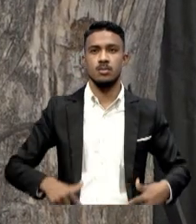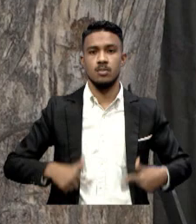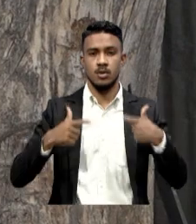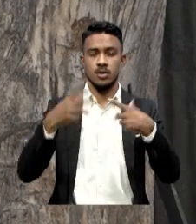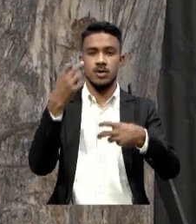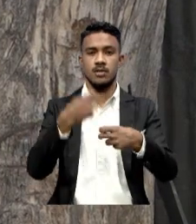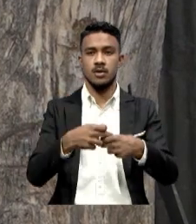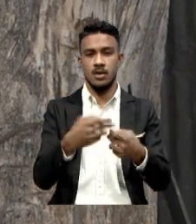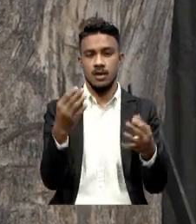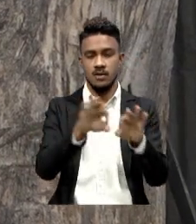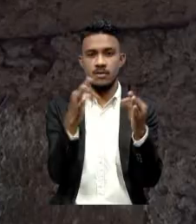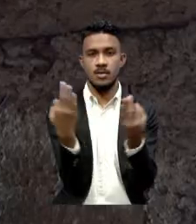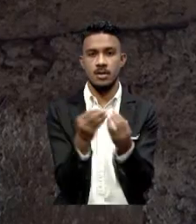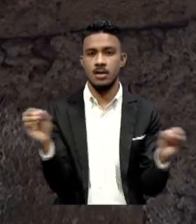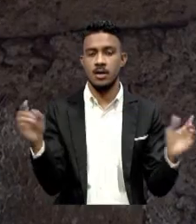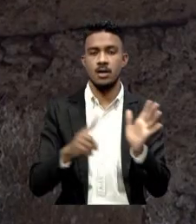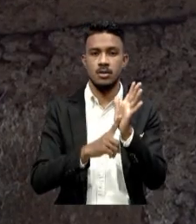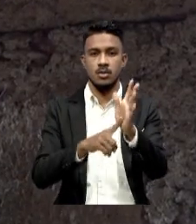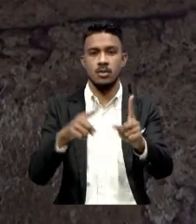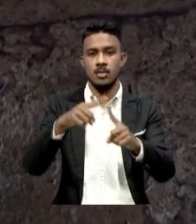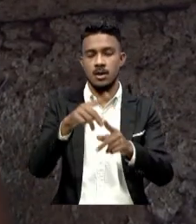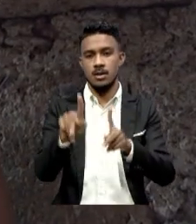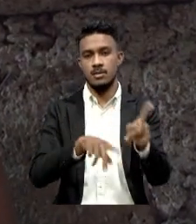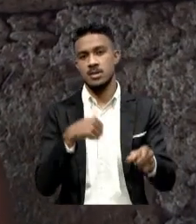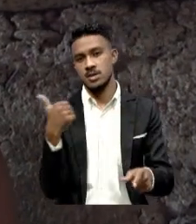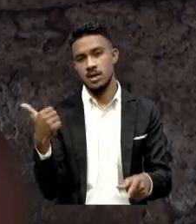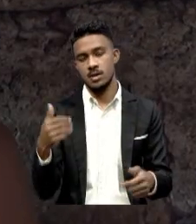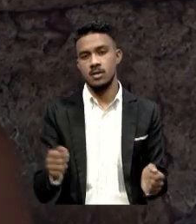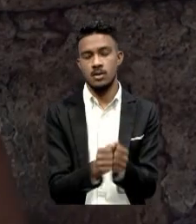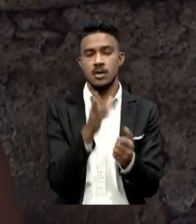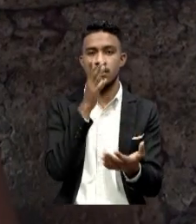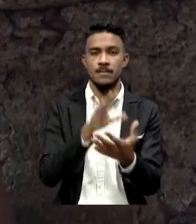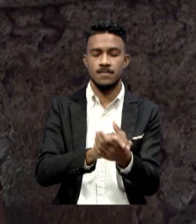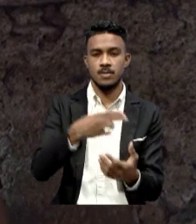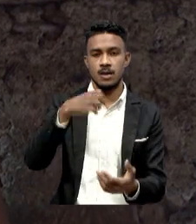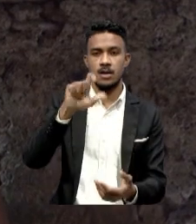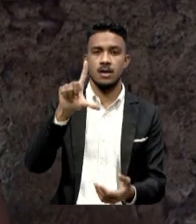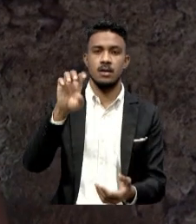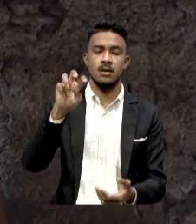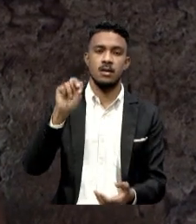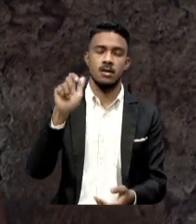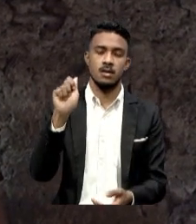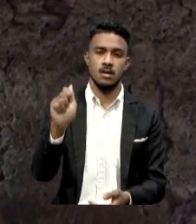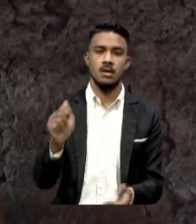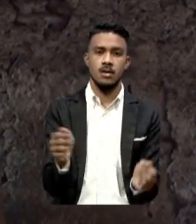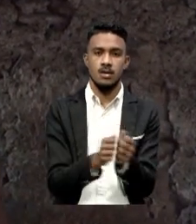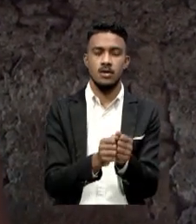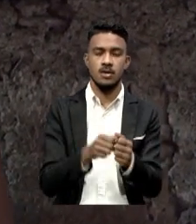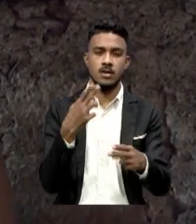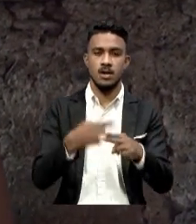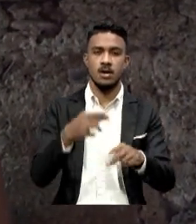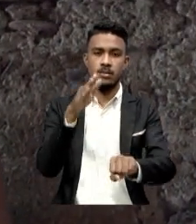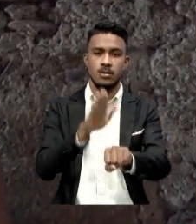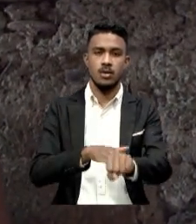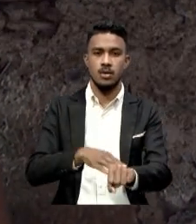lahatudu saiba ema selo. Sebastião Guzmão honia kaben Elena Suárez baibain ema bolu honaran estimadu